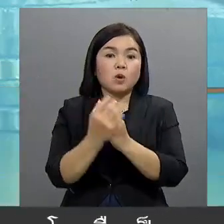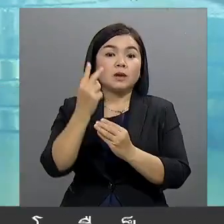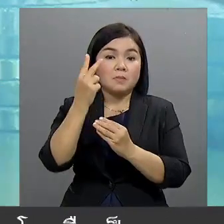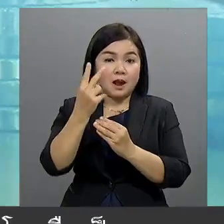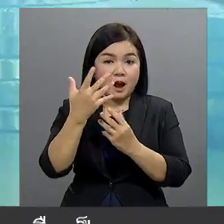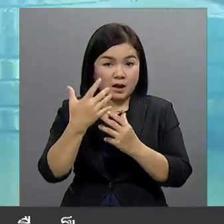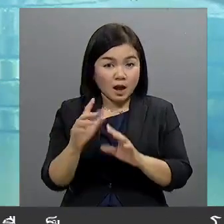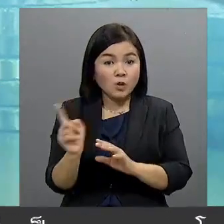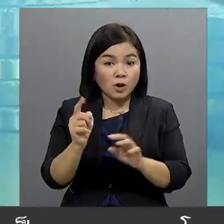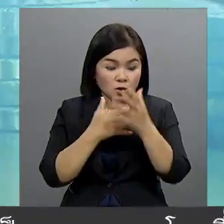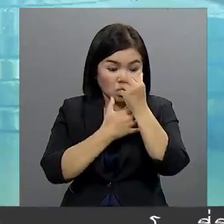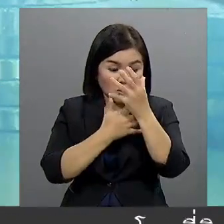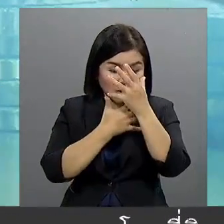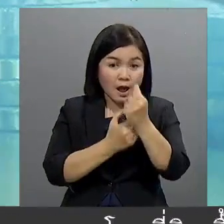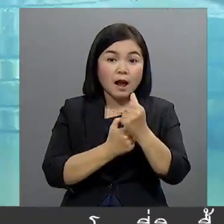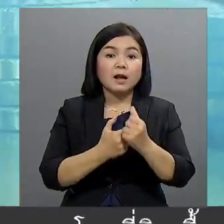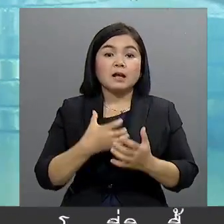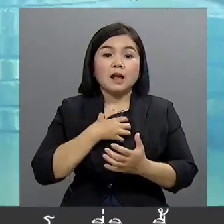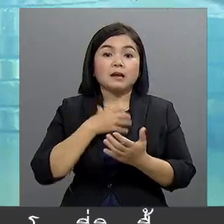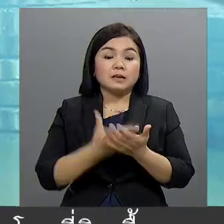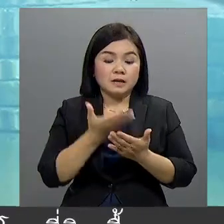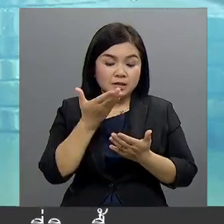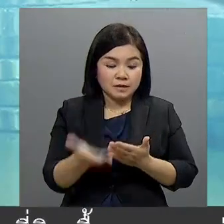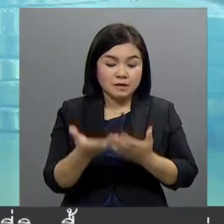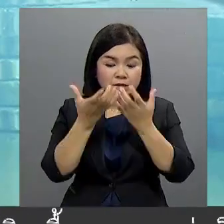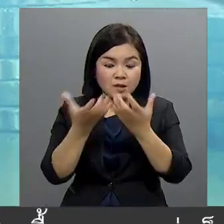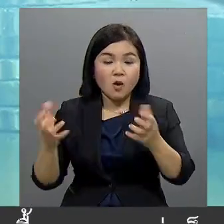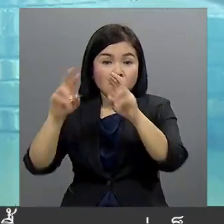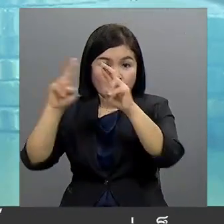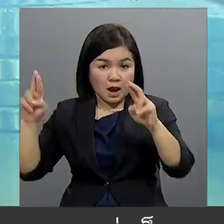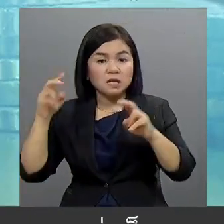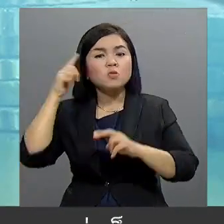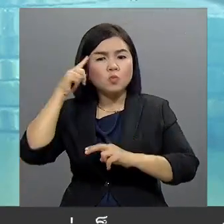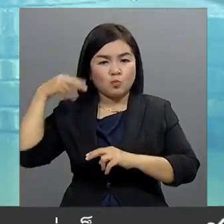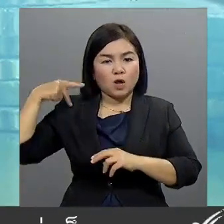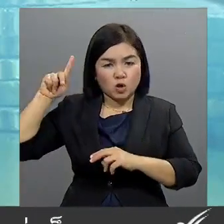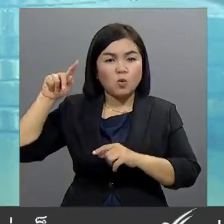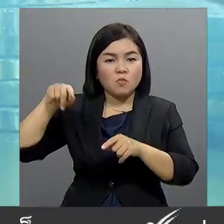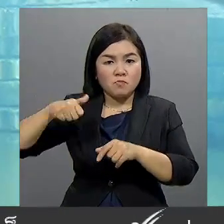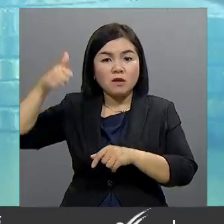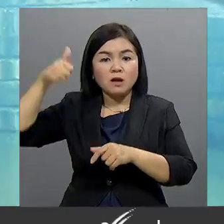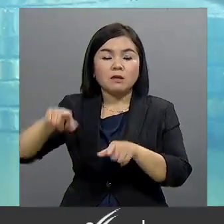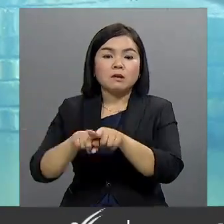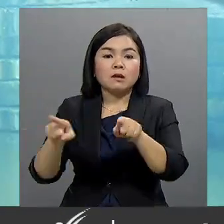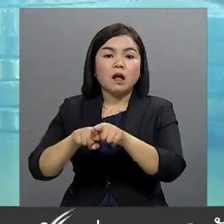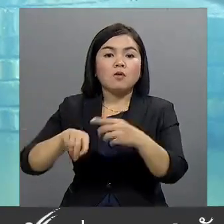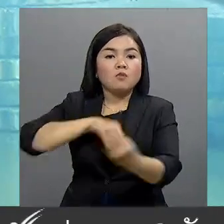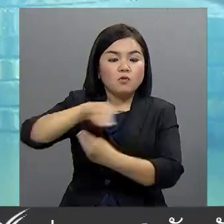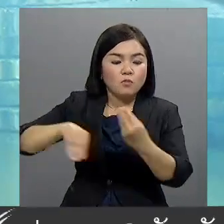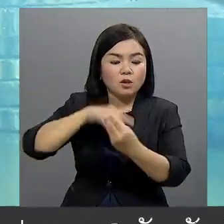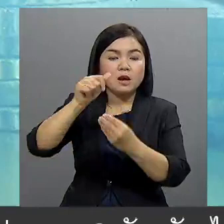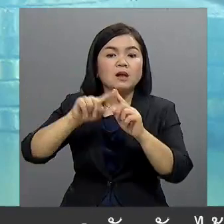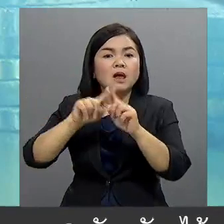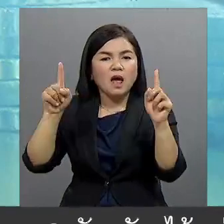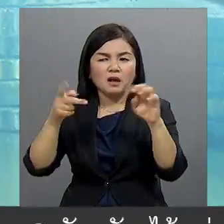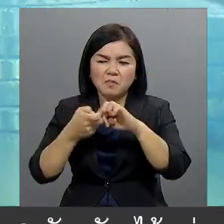คนกล้าที่จะจ่ายเงินมากขึ้นร้านคายอมรับวได้ประโยชน์ แต่วาเท่งยอมรบเหืกวามีปัญหาไม่วาจะเป็น